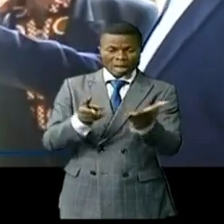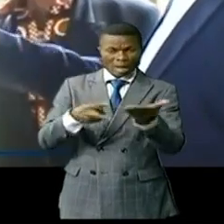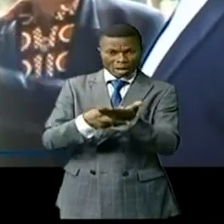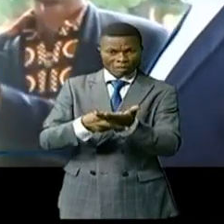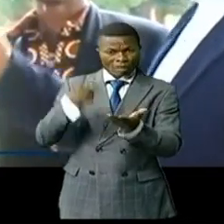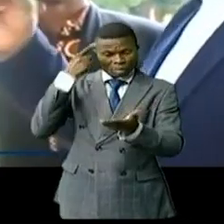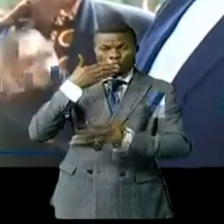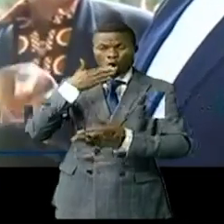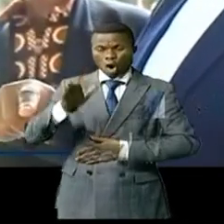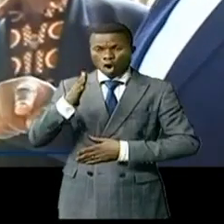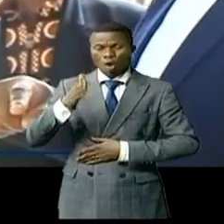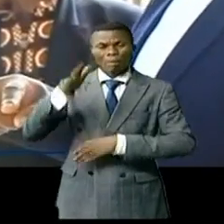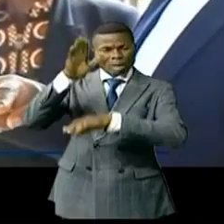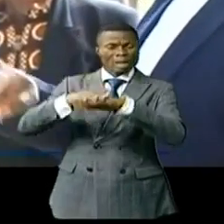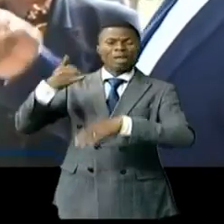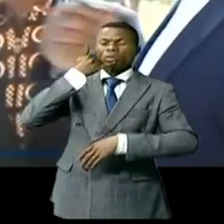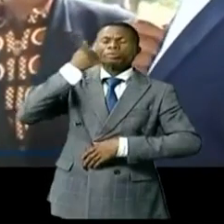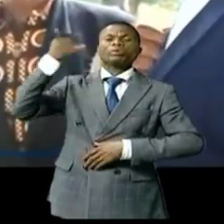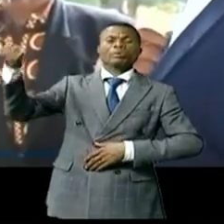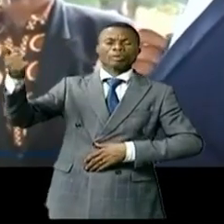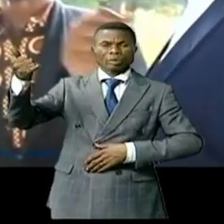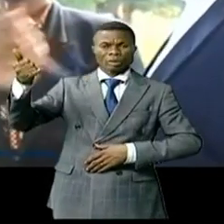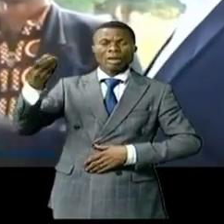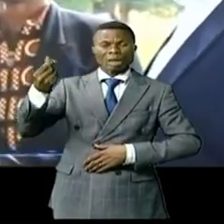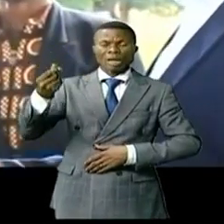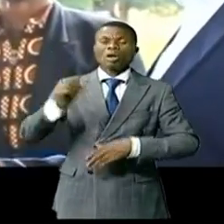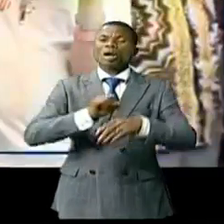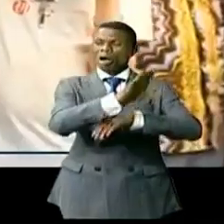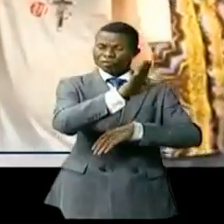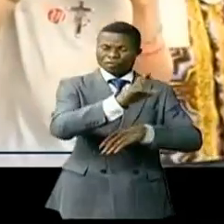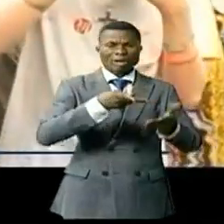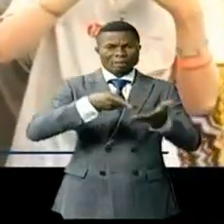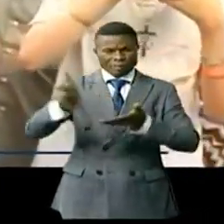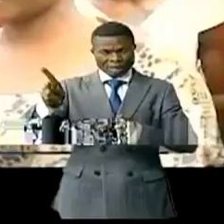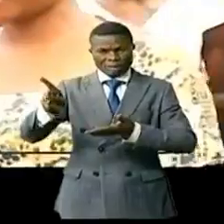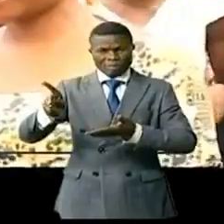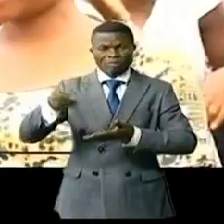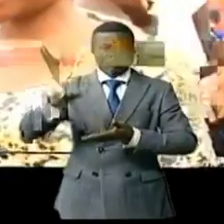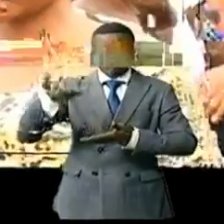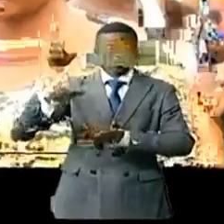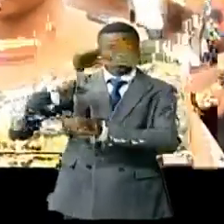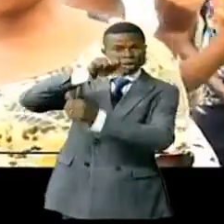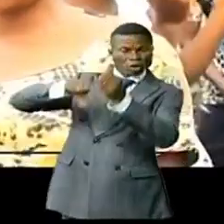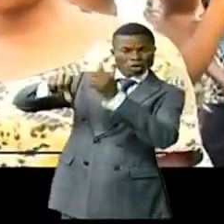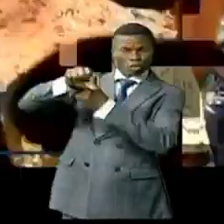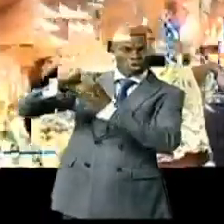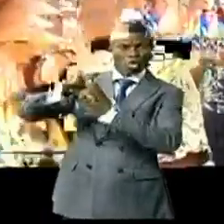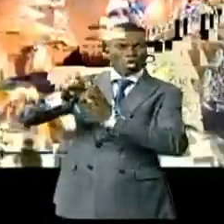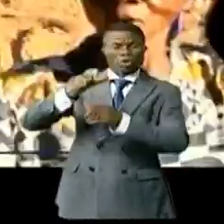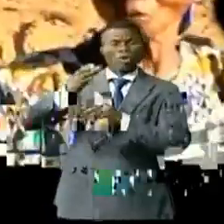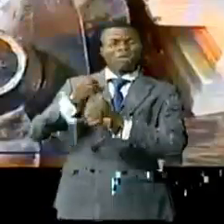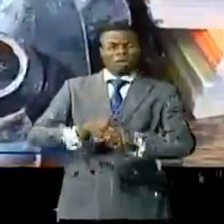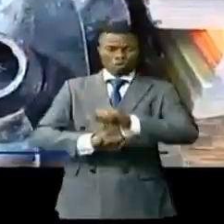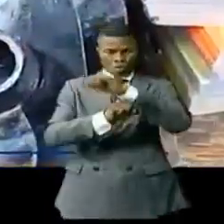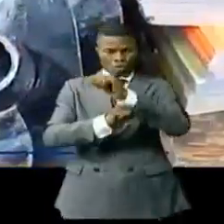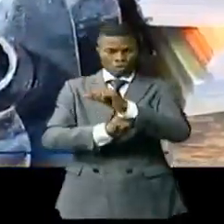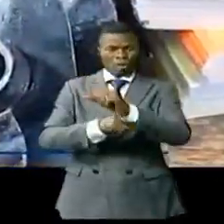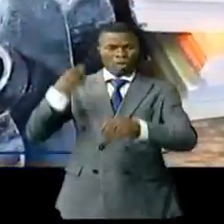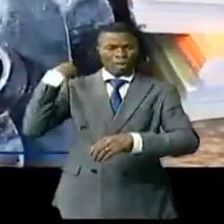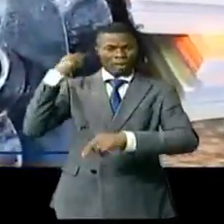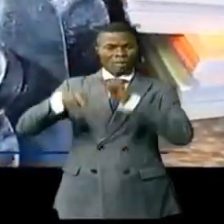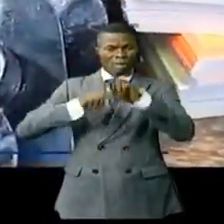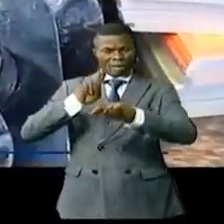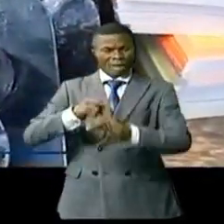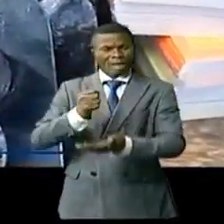l'hôpital, ils m'appellent. Si j'ai l'argent à ce moment-là, je paye. Les villages environnants ont également reçu un appui du député national